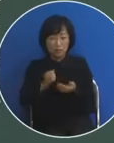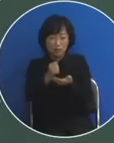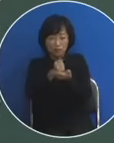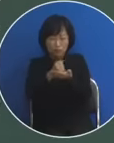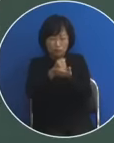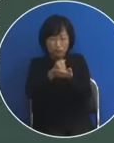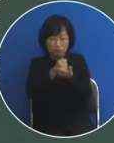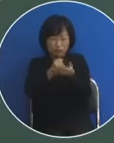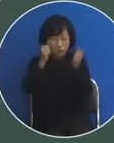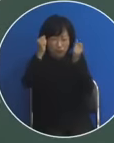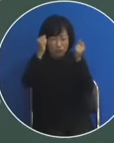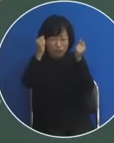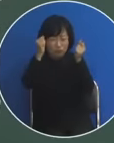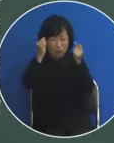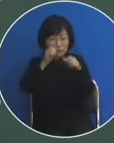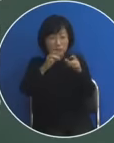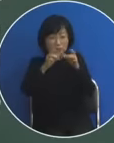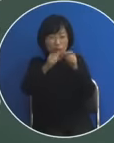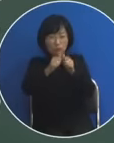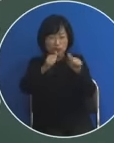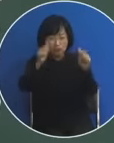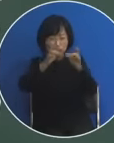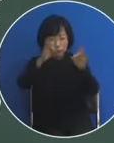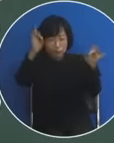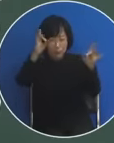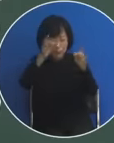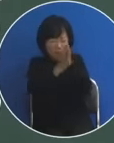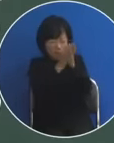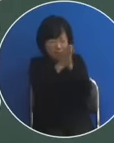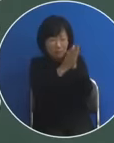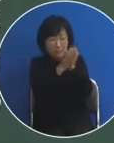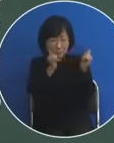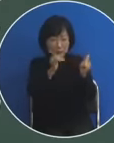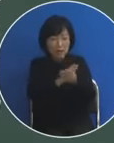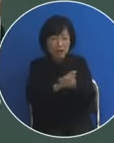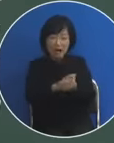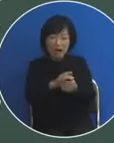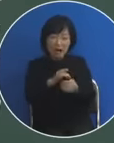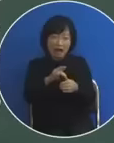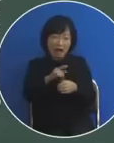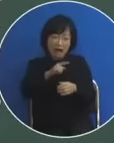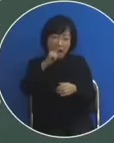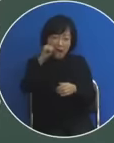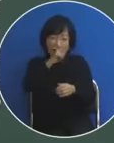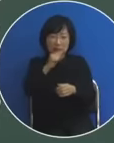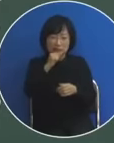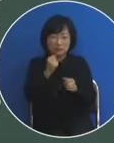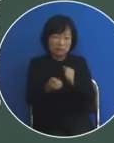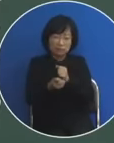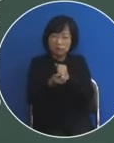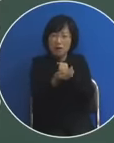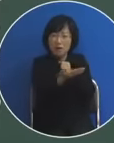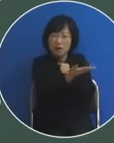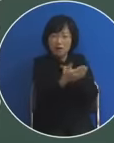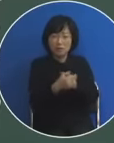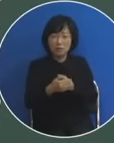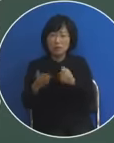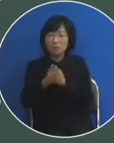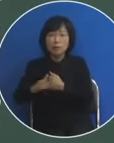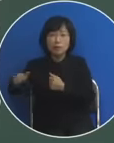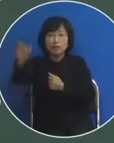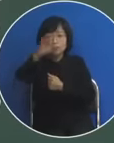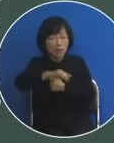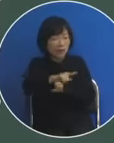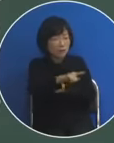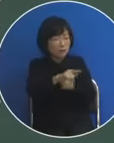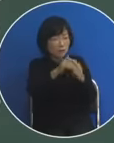filled by evil spirits. 그렇죠. 우리는 뭐 해야 됩니까? Then what must we 그들을 do? 살리려고 하면 성령 충만해서 문화를 해야 돼요. In order to save them, we must do culture filled by the